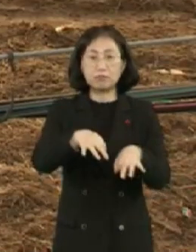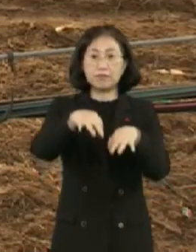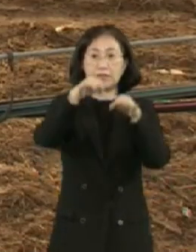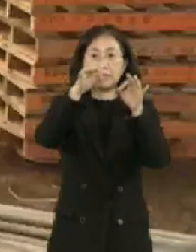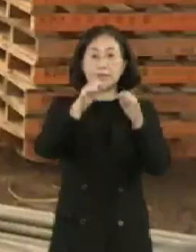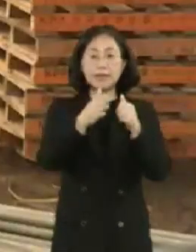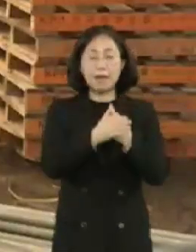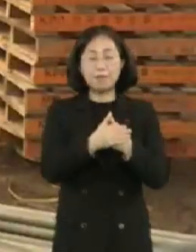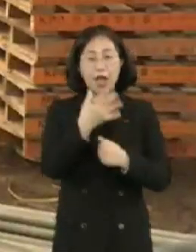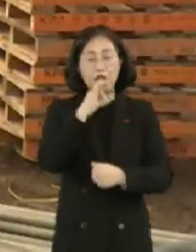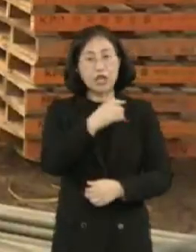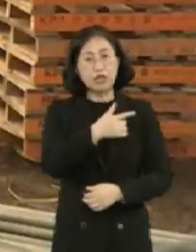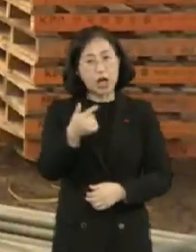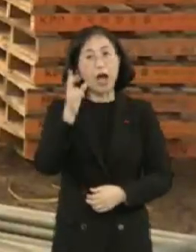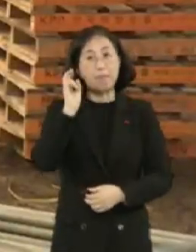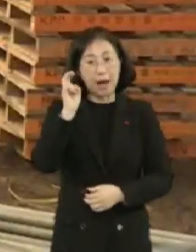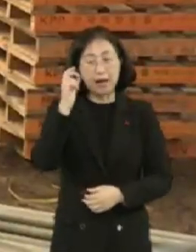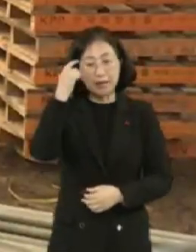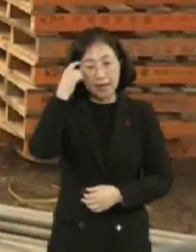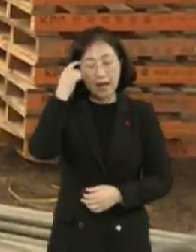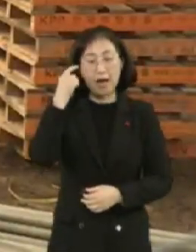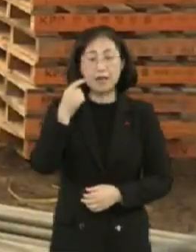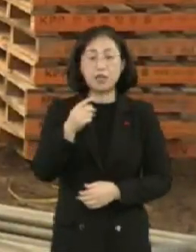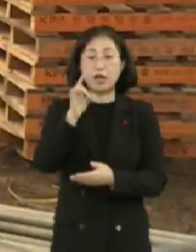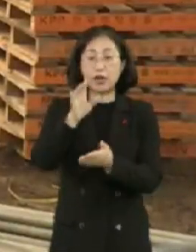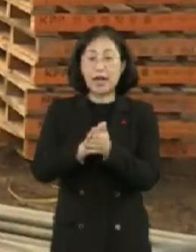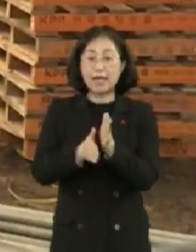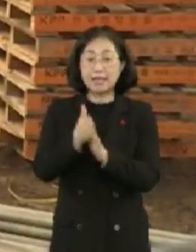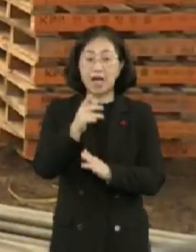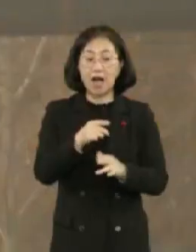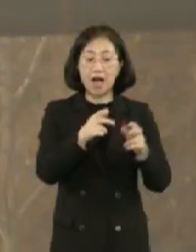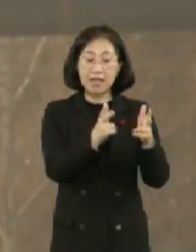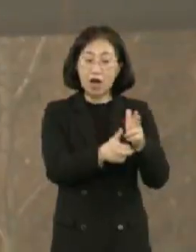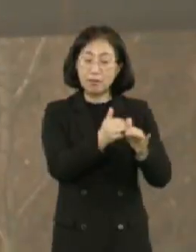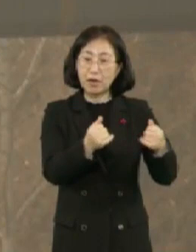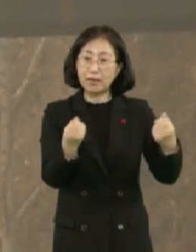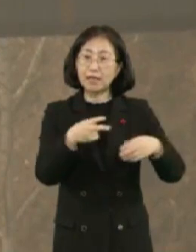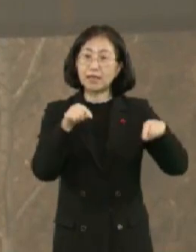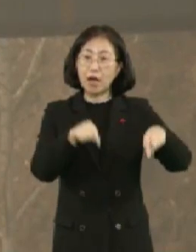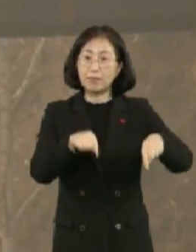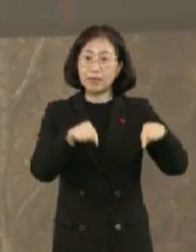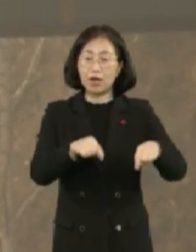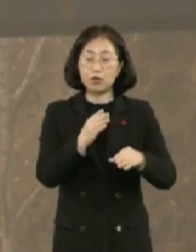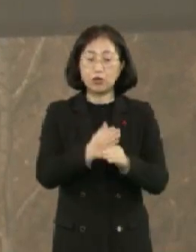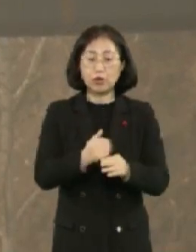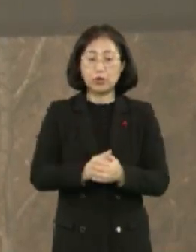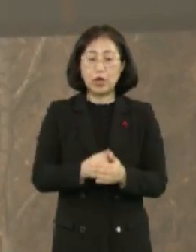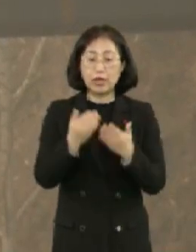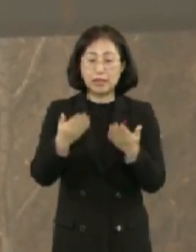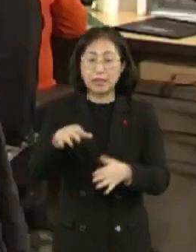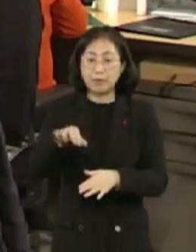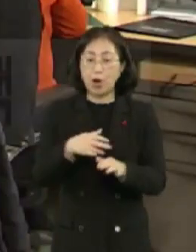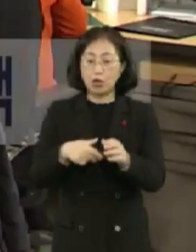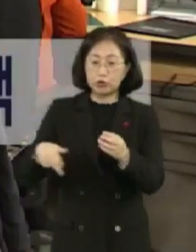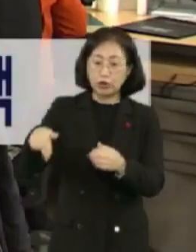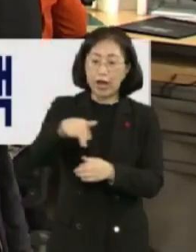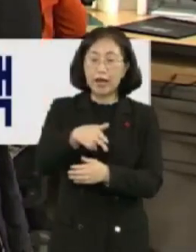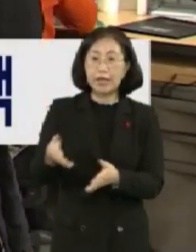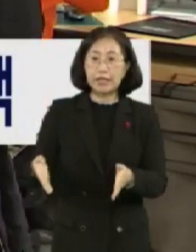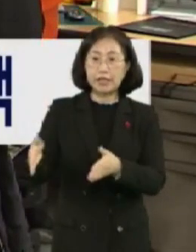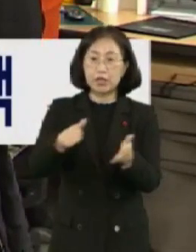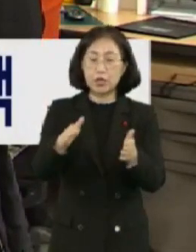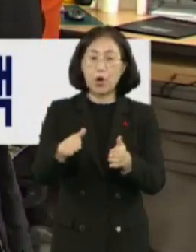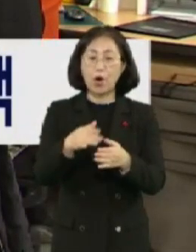크게 높아질 것으로 예상되자 천안시는 민간 사업자와 다시 협상에 나섰습니다. 쉼터와 둘레길 조성,